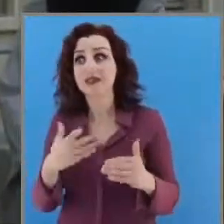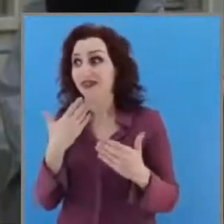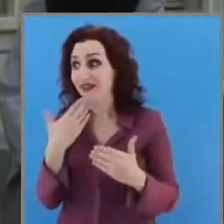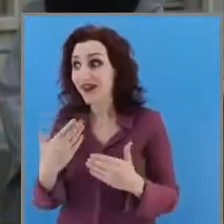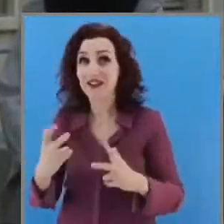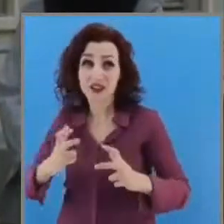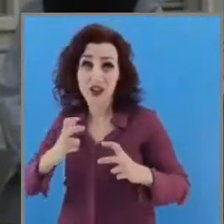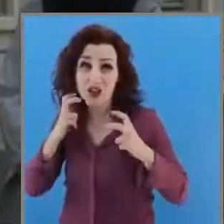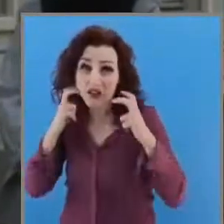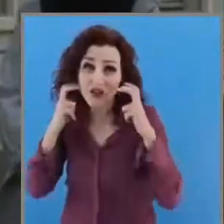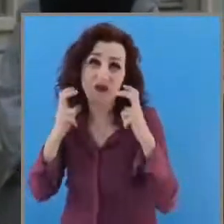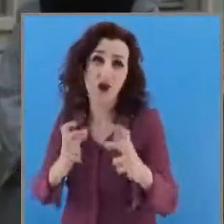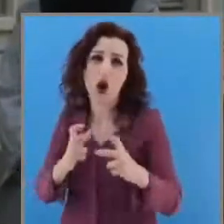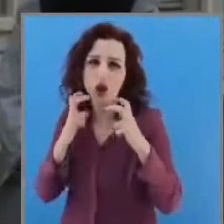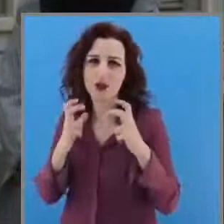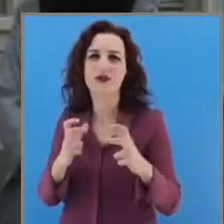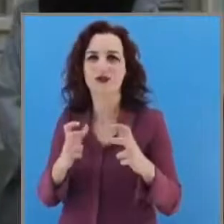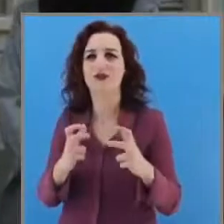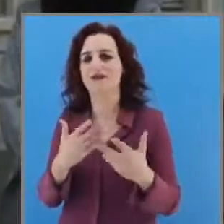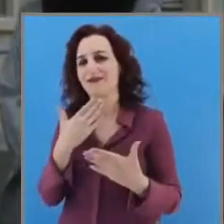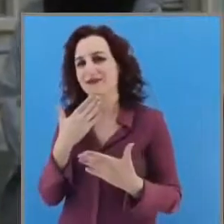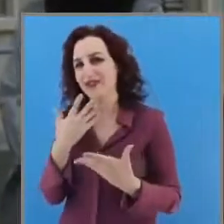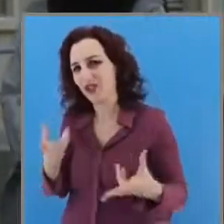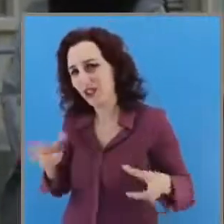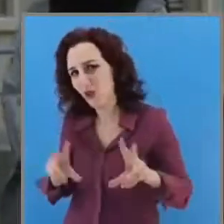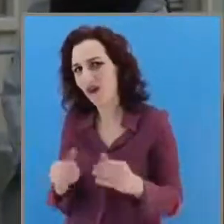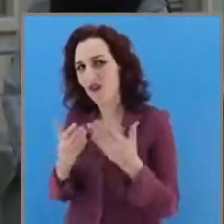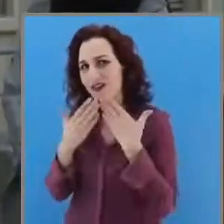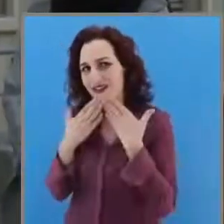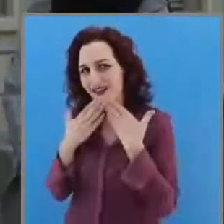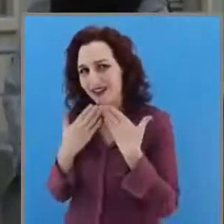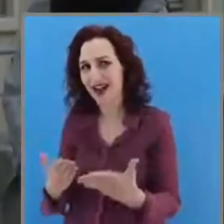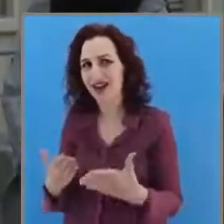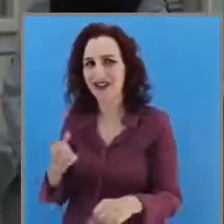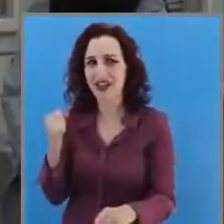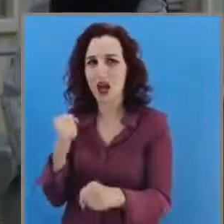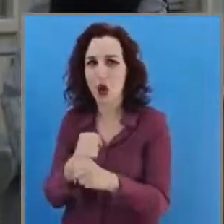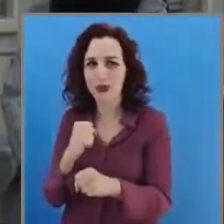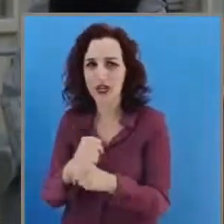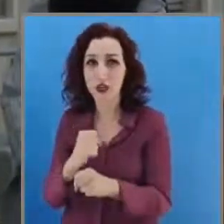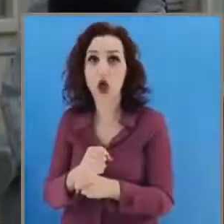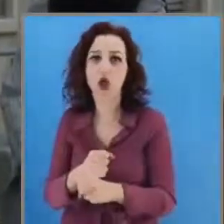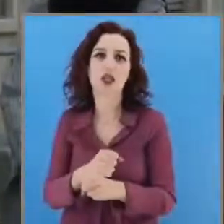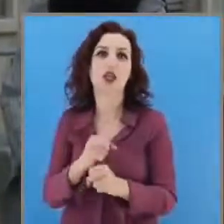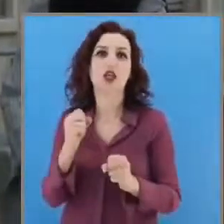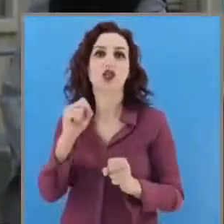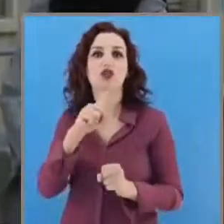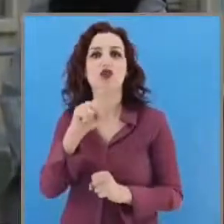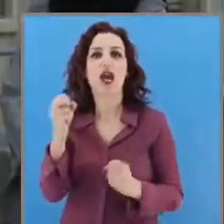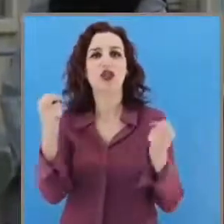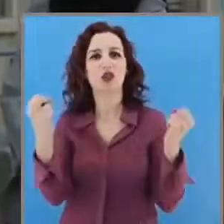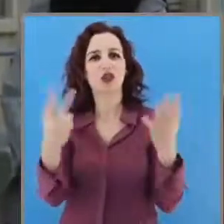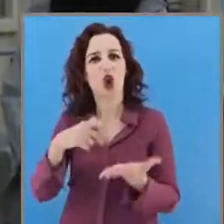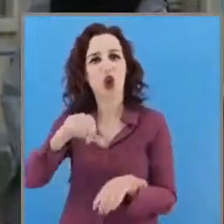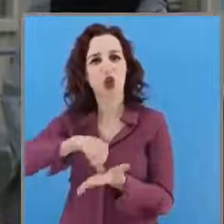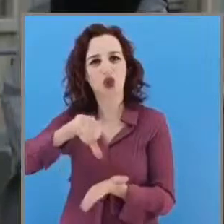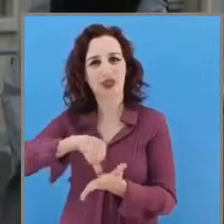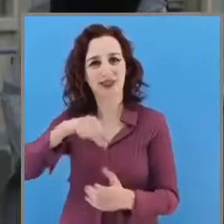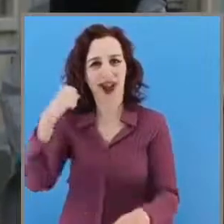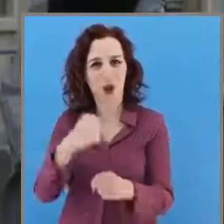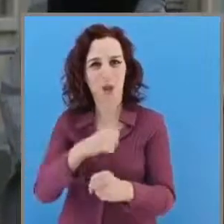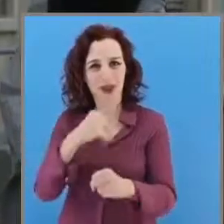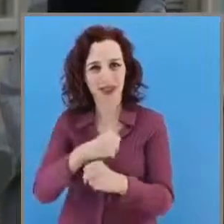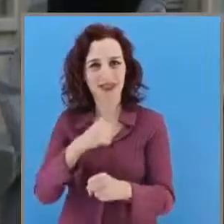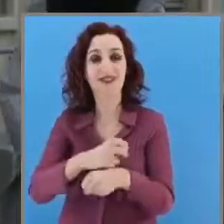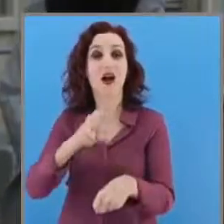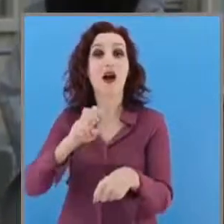e ringrazio di nuovo gli operatori, non solo del 118 per questa centrale operativa, ma i medici di medicina